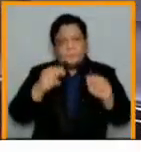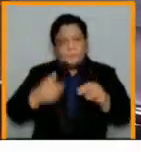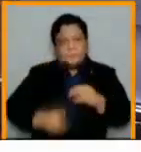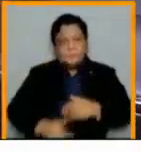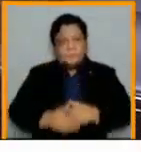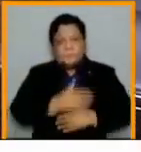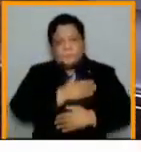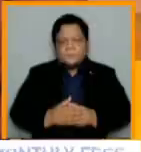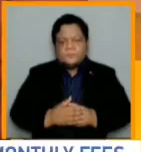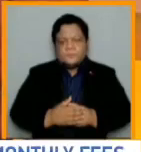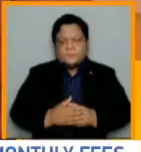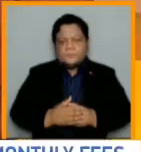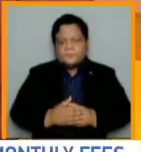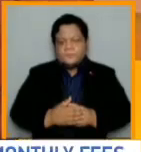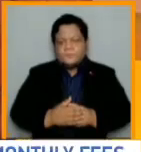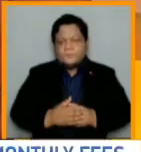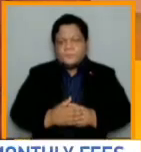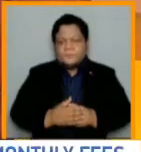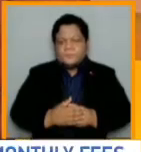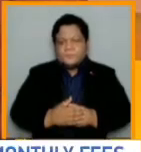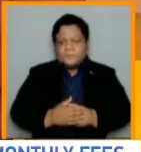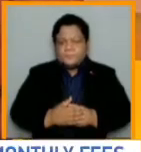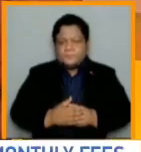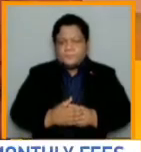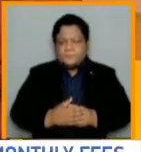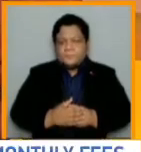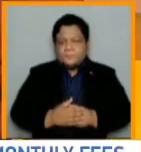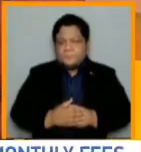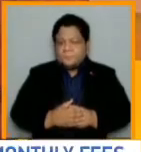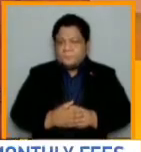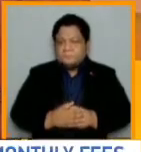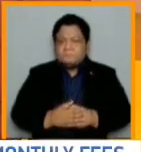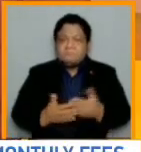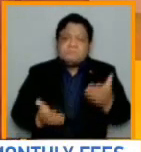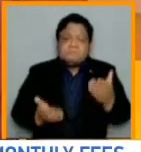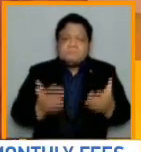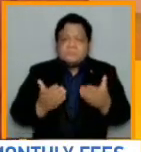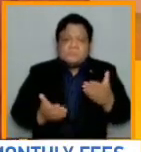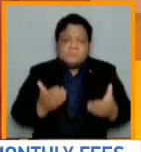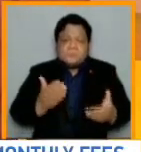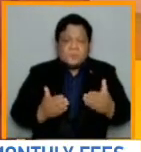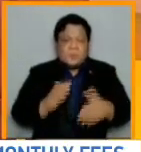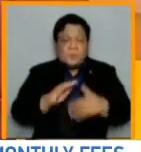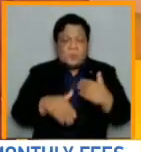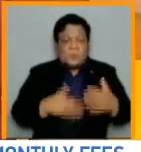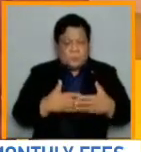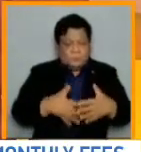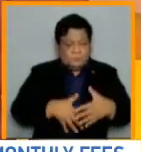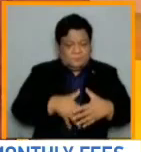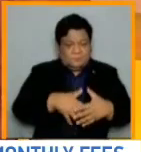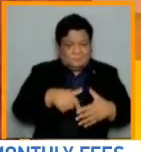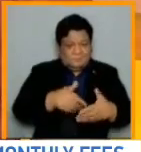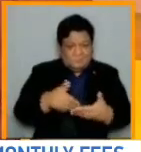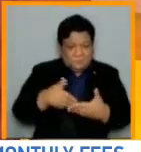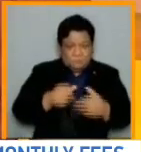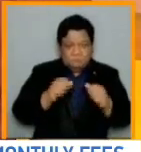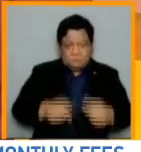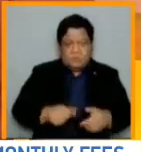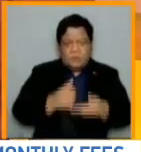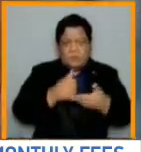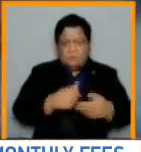para sa Pilipino. Posibleng mabigyan din ng proteksyon ang mga ipinagbubuntis na sanggol kung bakunado kontra COVID-19 ang kanilang